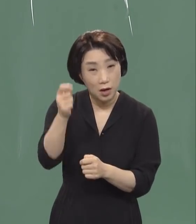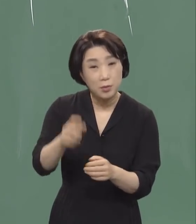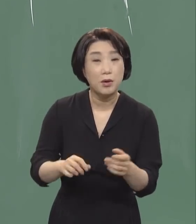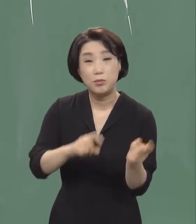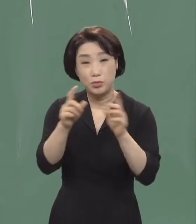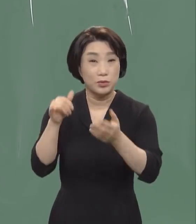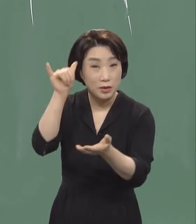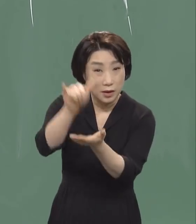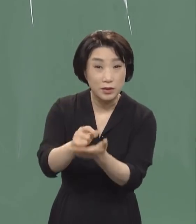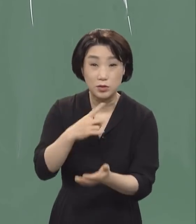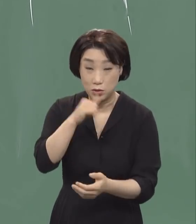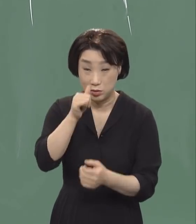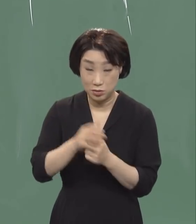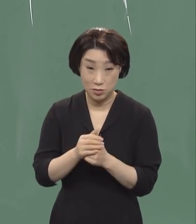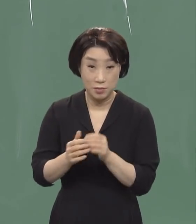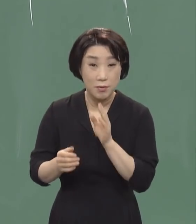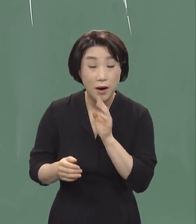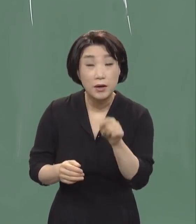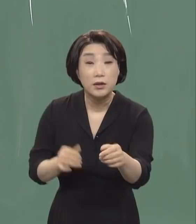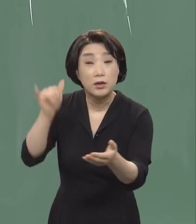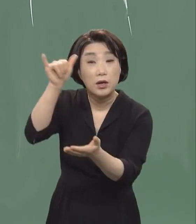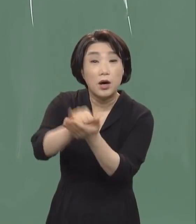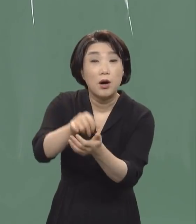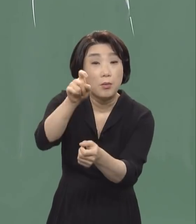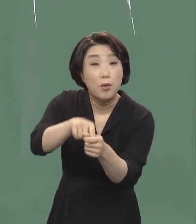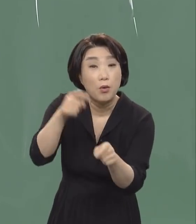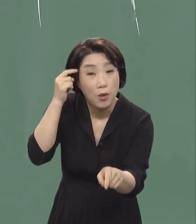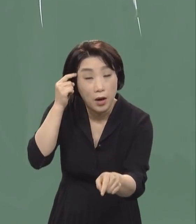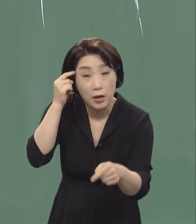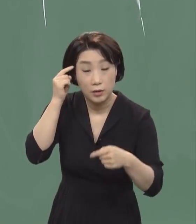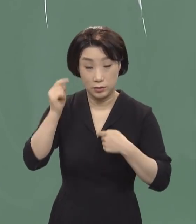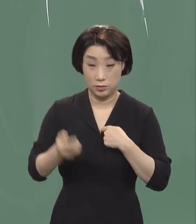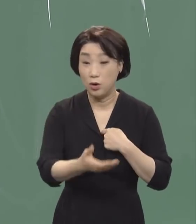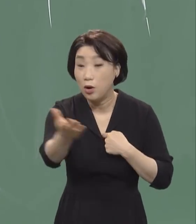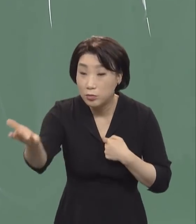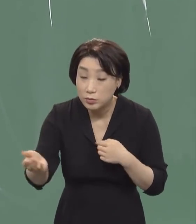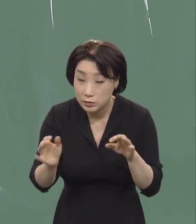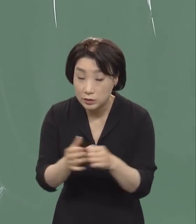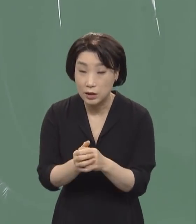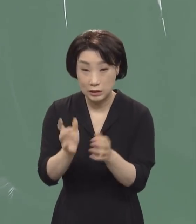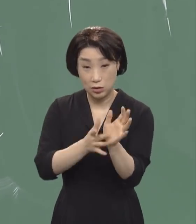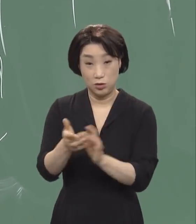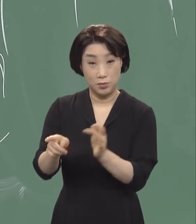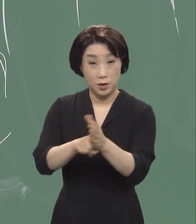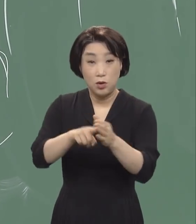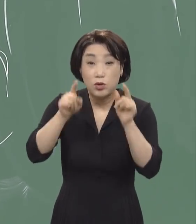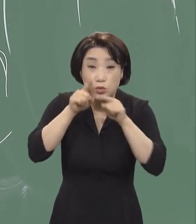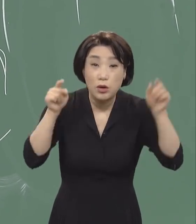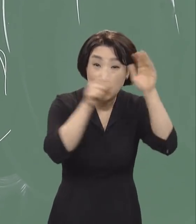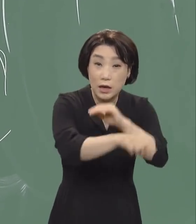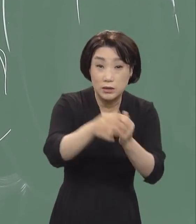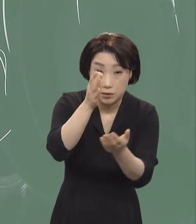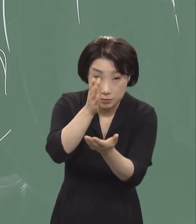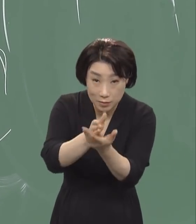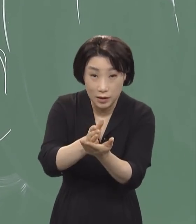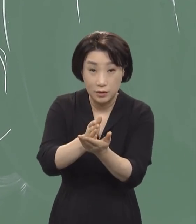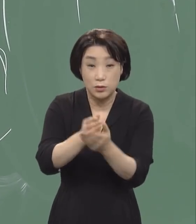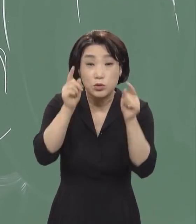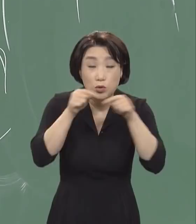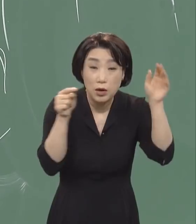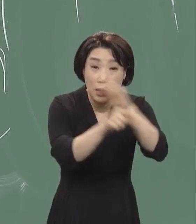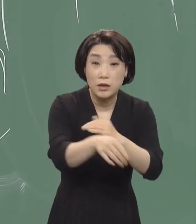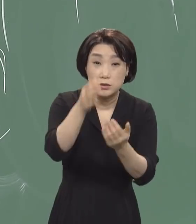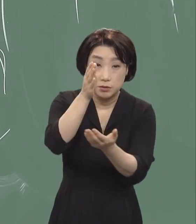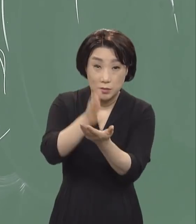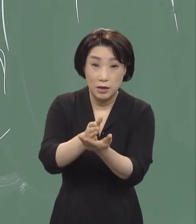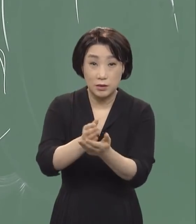그들에게 왜 가느냐 너도 예수 믿고 지옥 가지 마라 지옥 가지